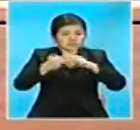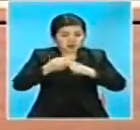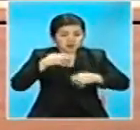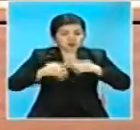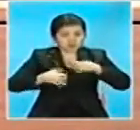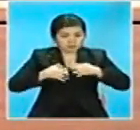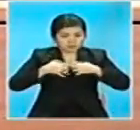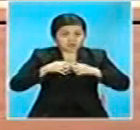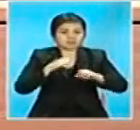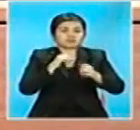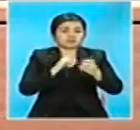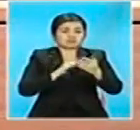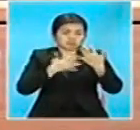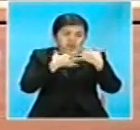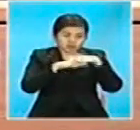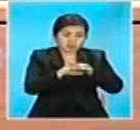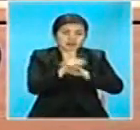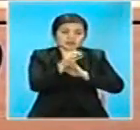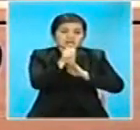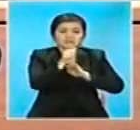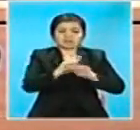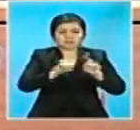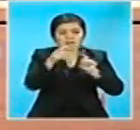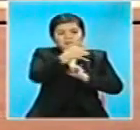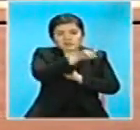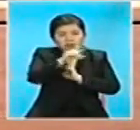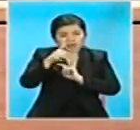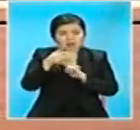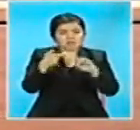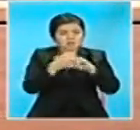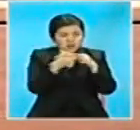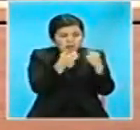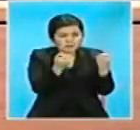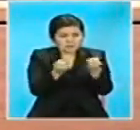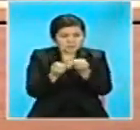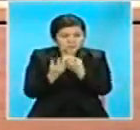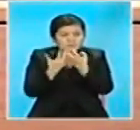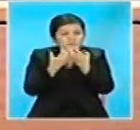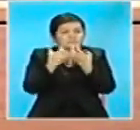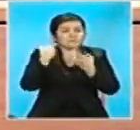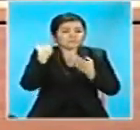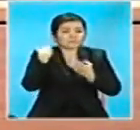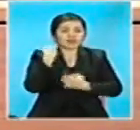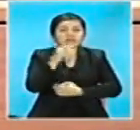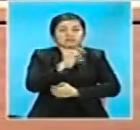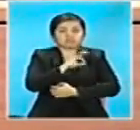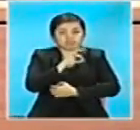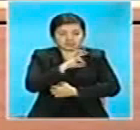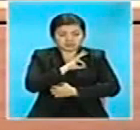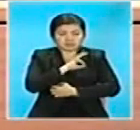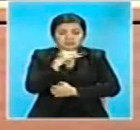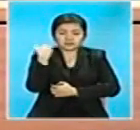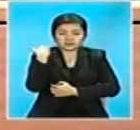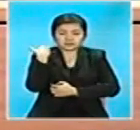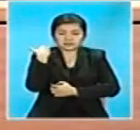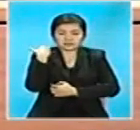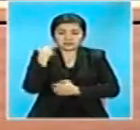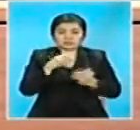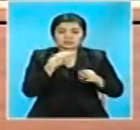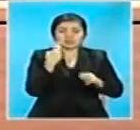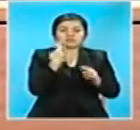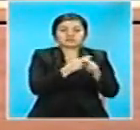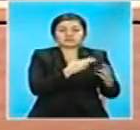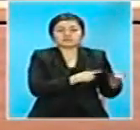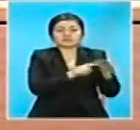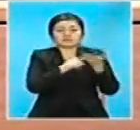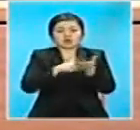ทีนะครับก็จะเกิดเหตุนะครับอย่างที่ผ่านมานะครับท่านสมาชิกหลายท่านก็ถูกยื่นถอดถอนไปแล้ว